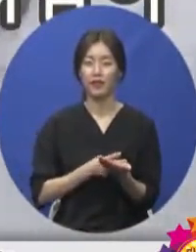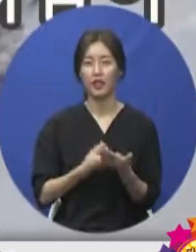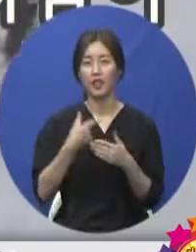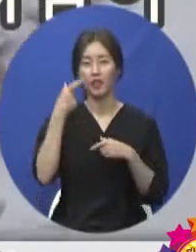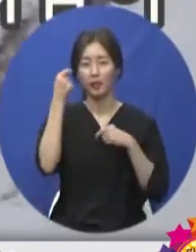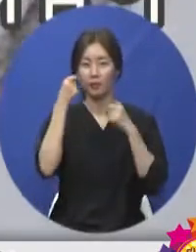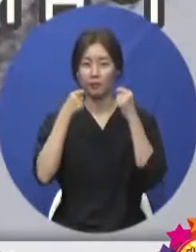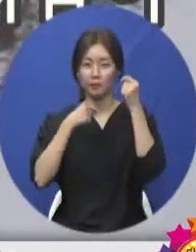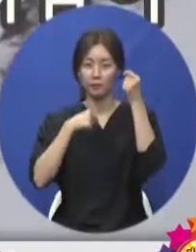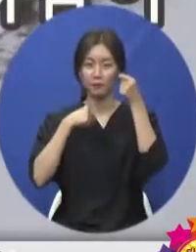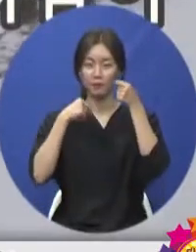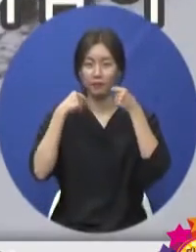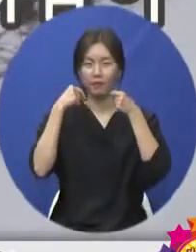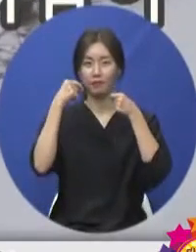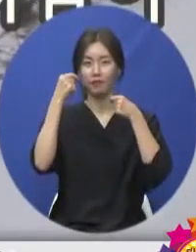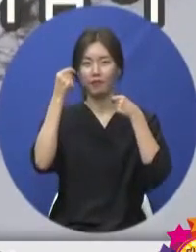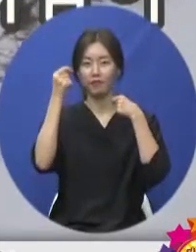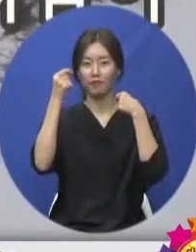몸부림치며